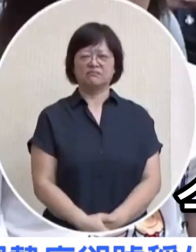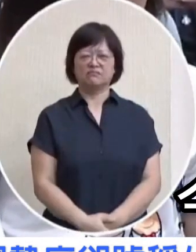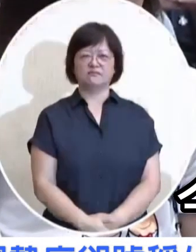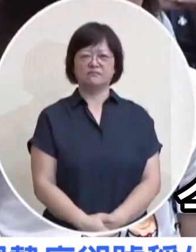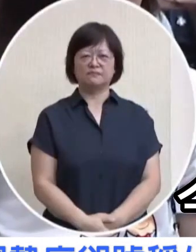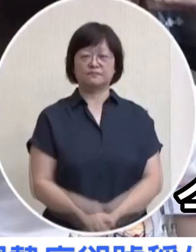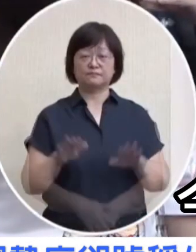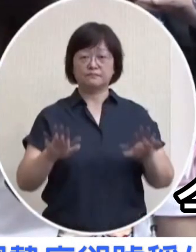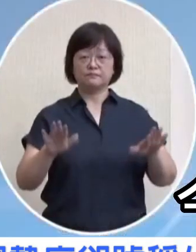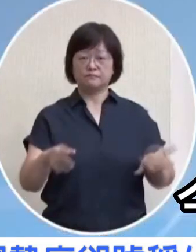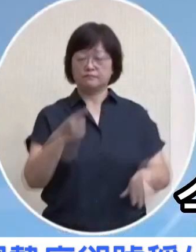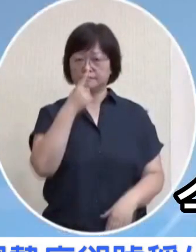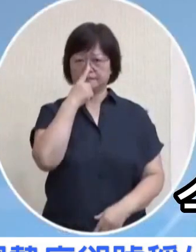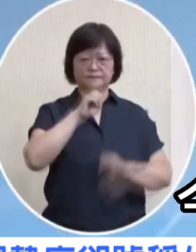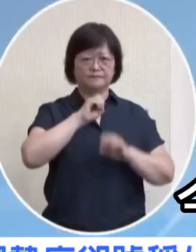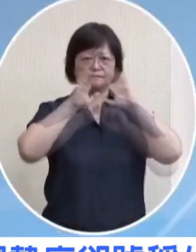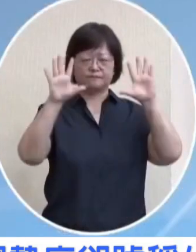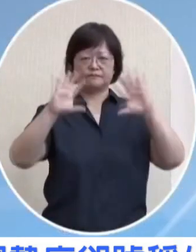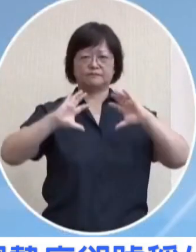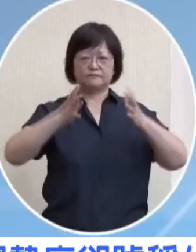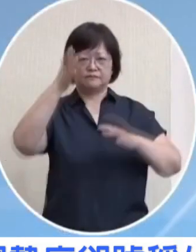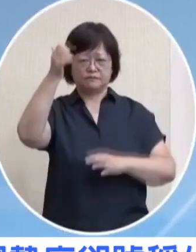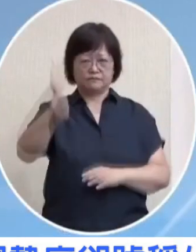布参选总统，